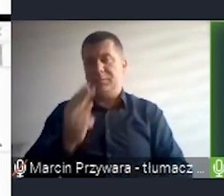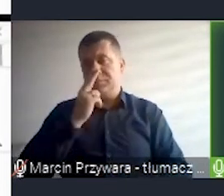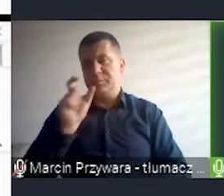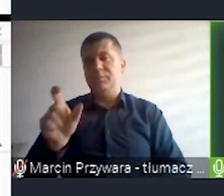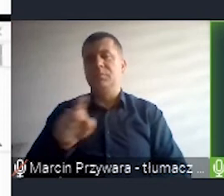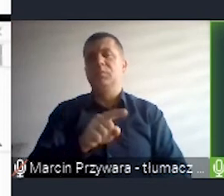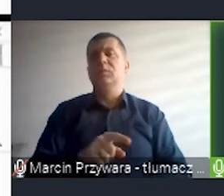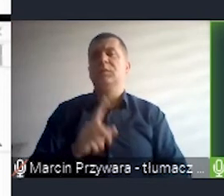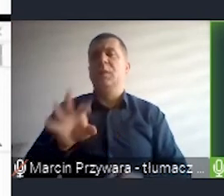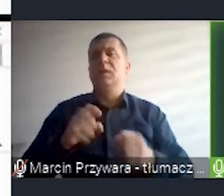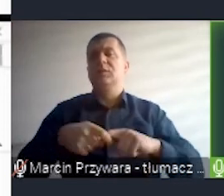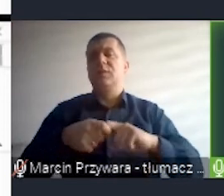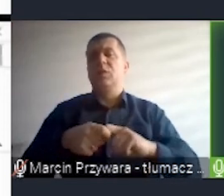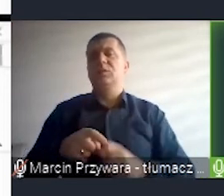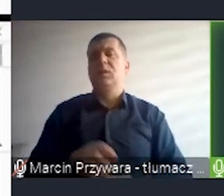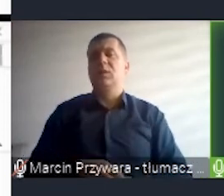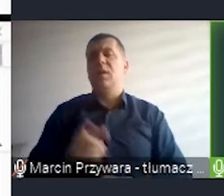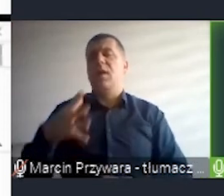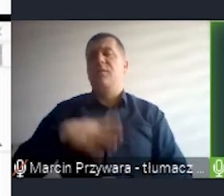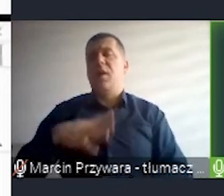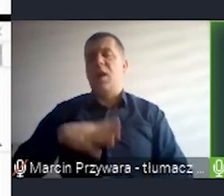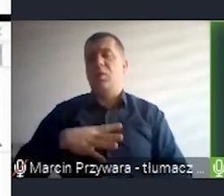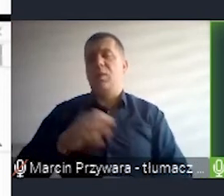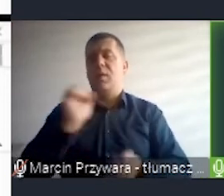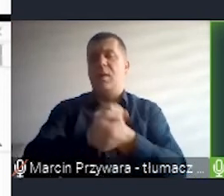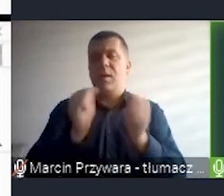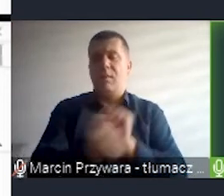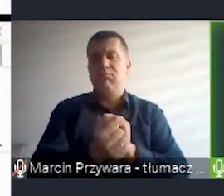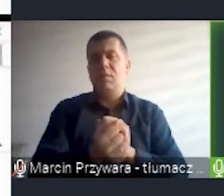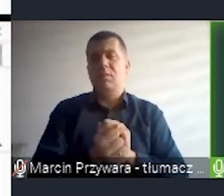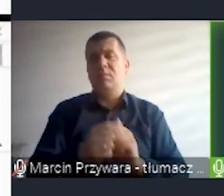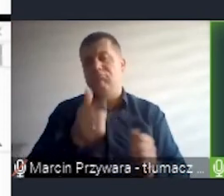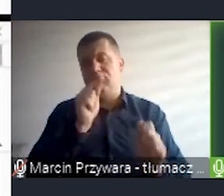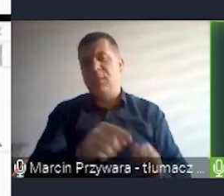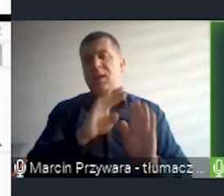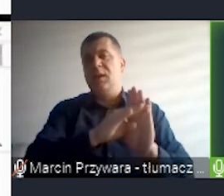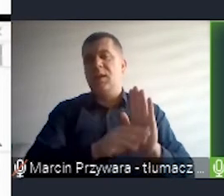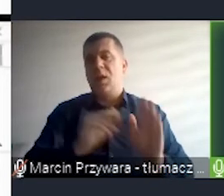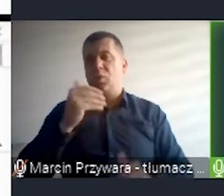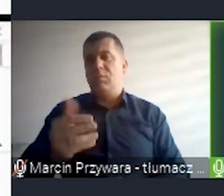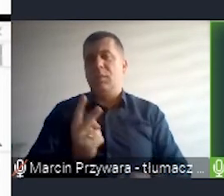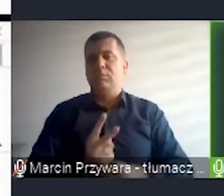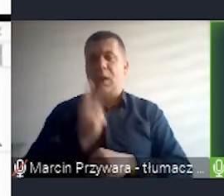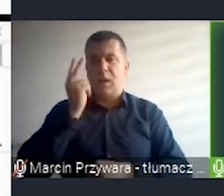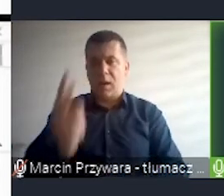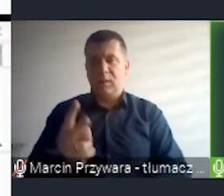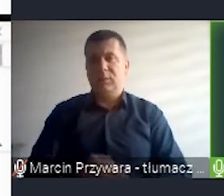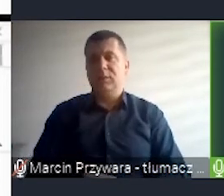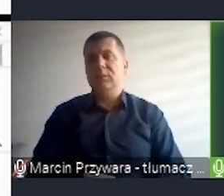w związku z warunkami albo kryteriami znacznie